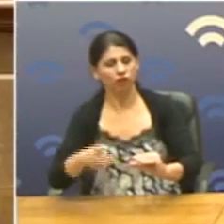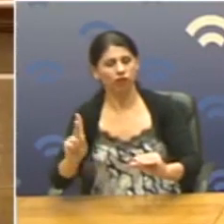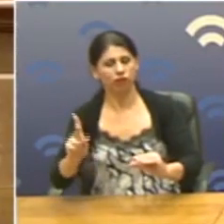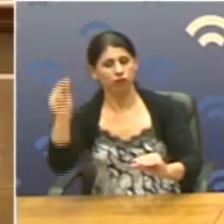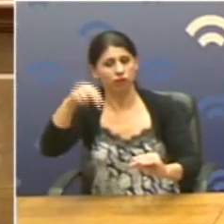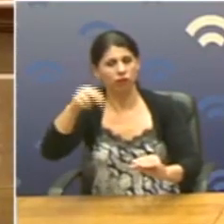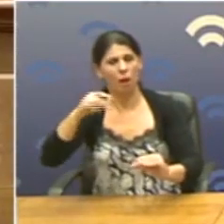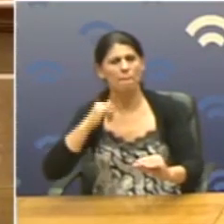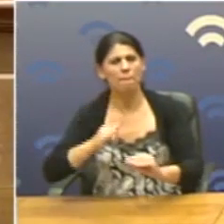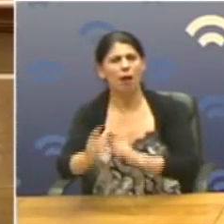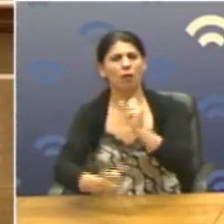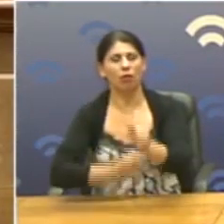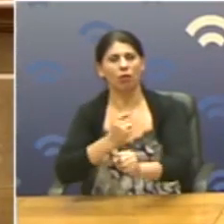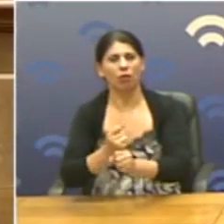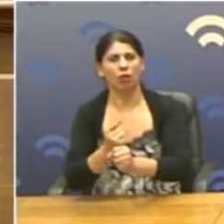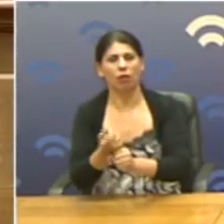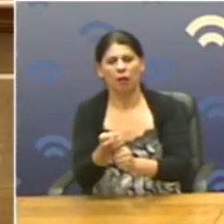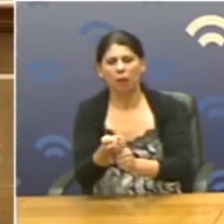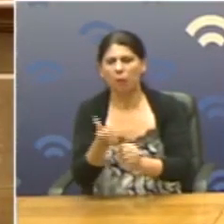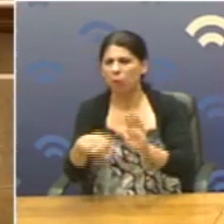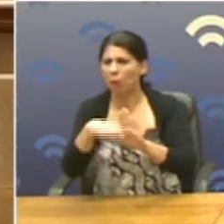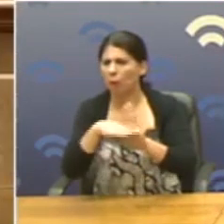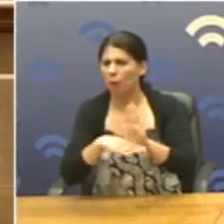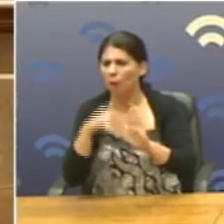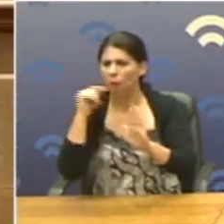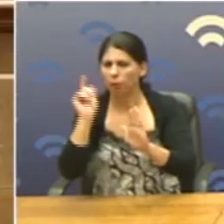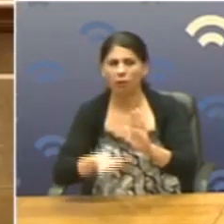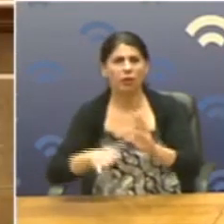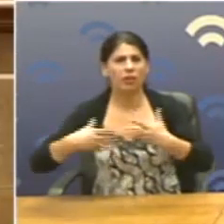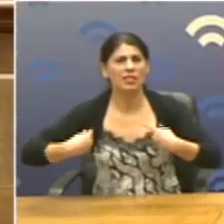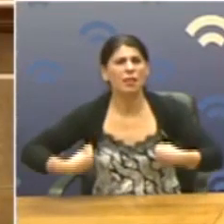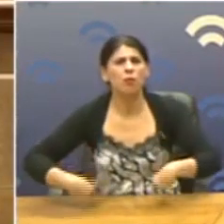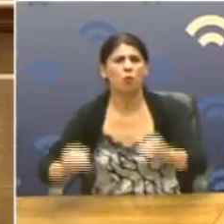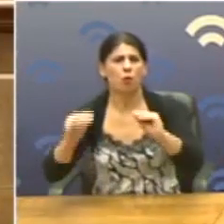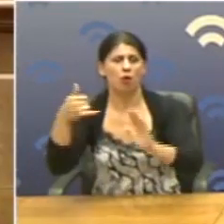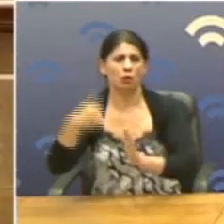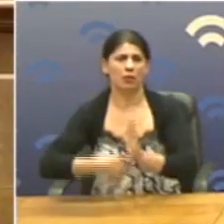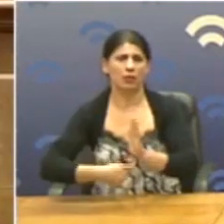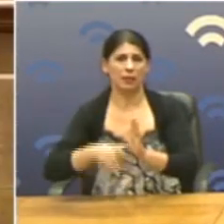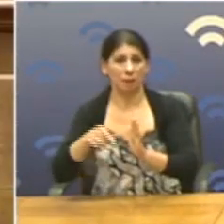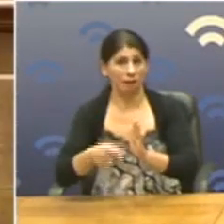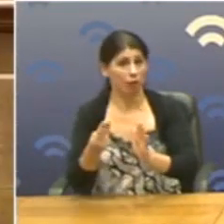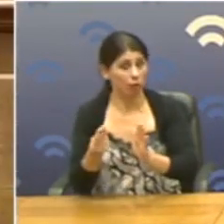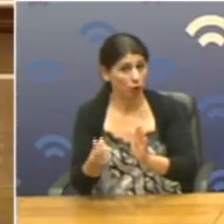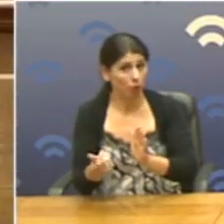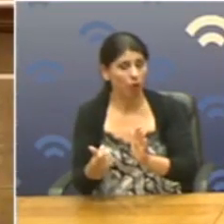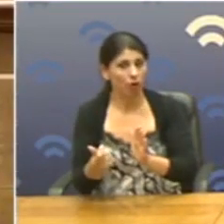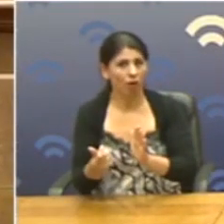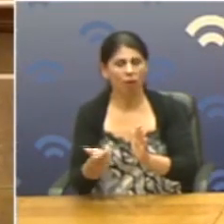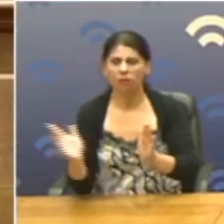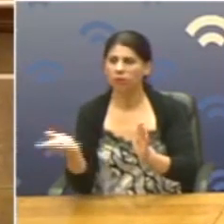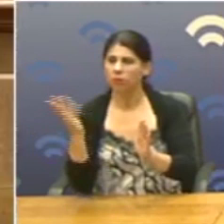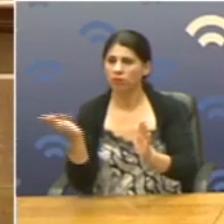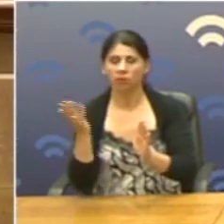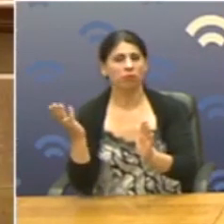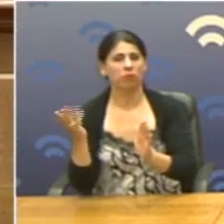εκμεταλλευτούν μακροχρόνια με ληστρικούς όρους, ξεπουλώντας ουσιαστικά με αυτόν τον τρόπο την